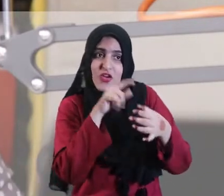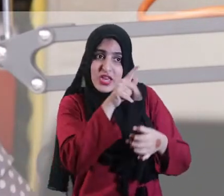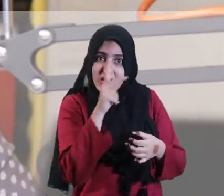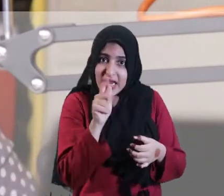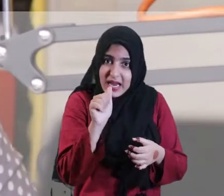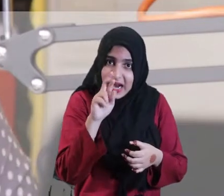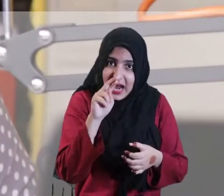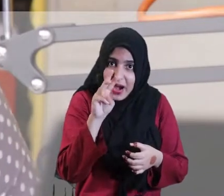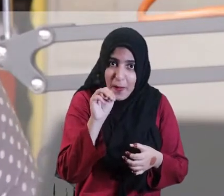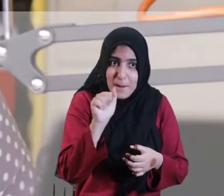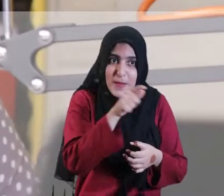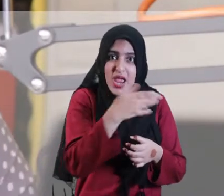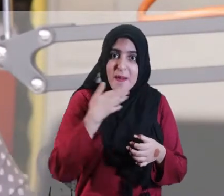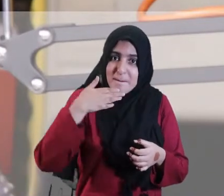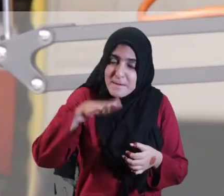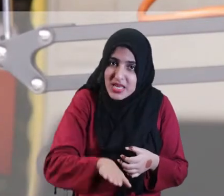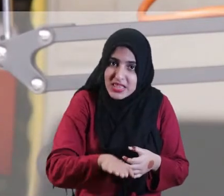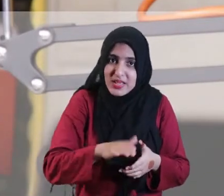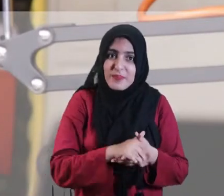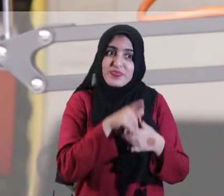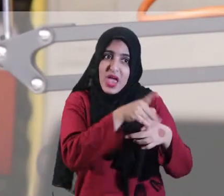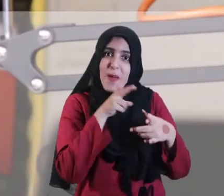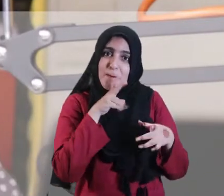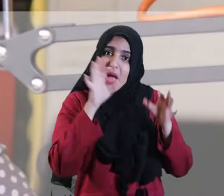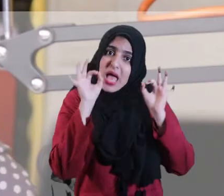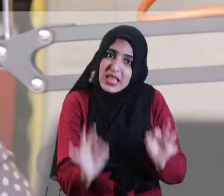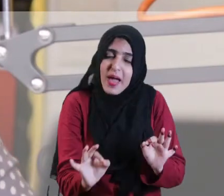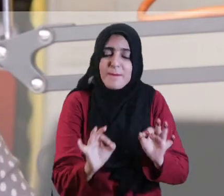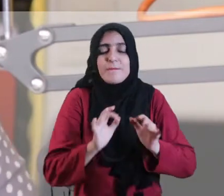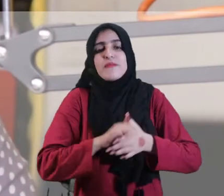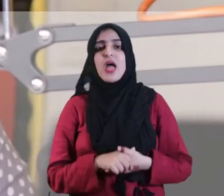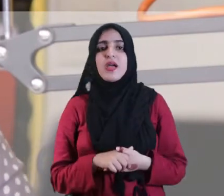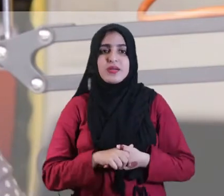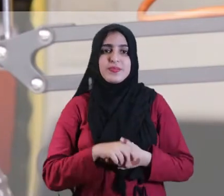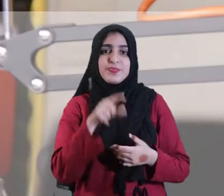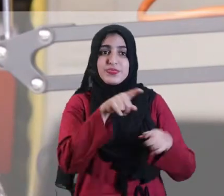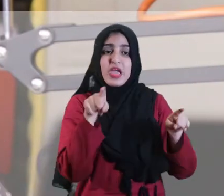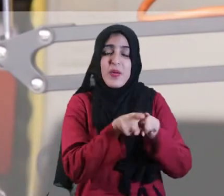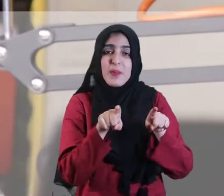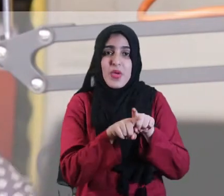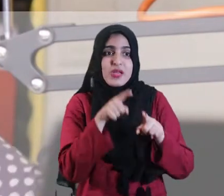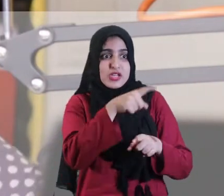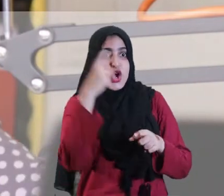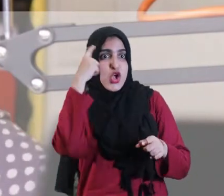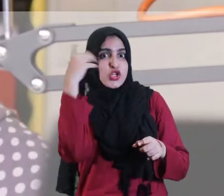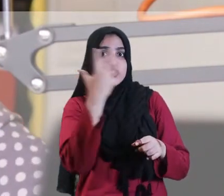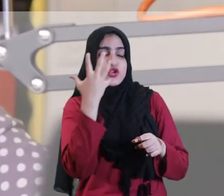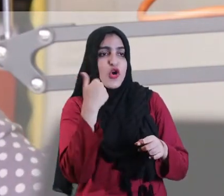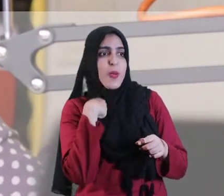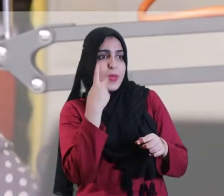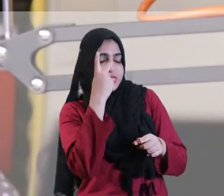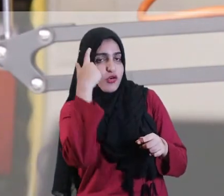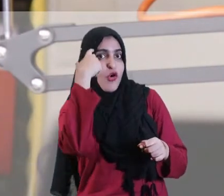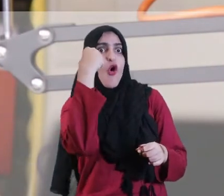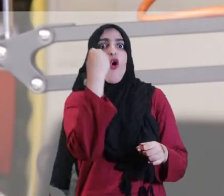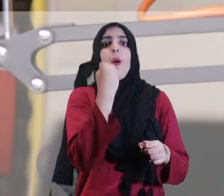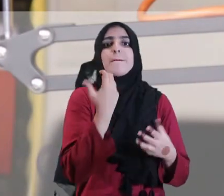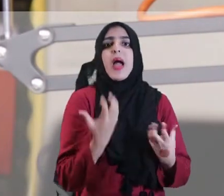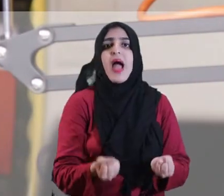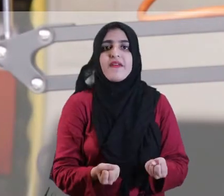इज द स्टोरी राइटिंग लाइक